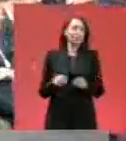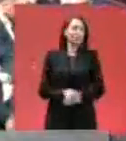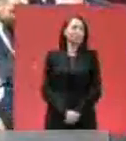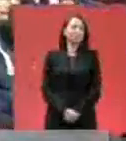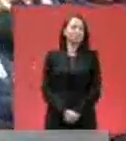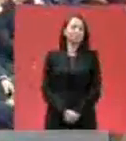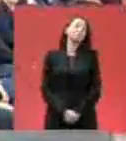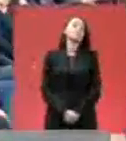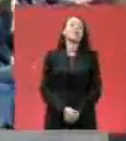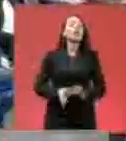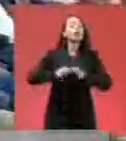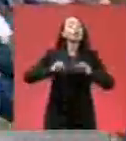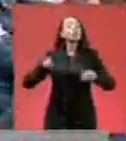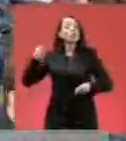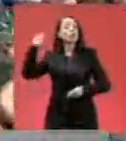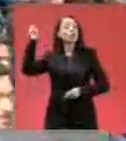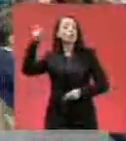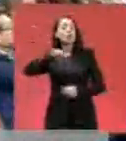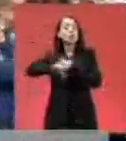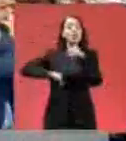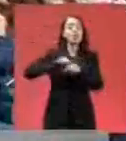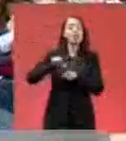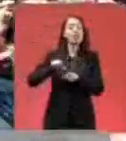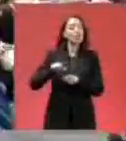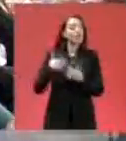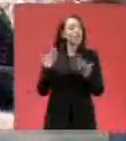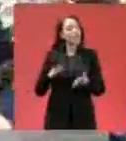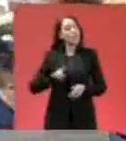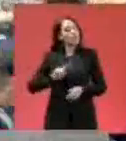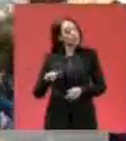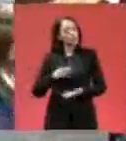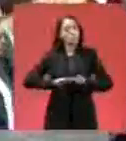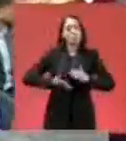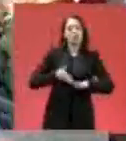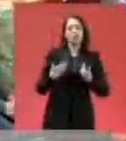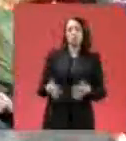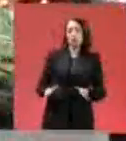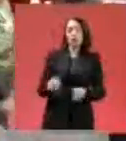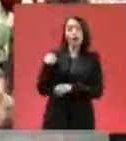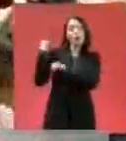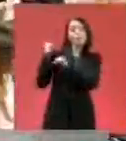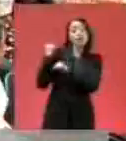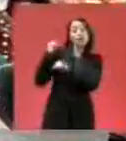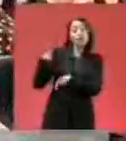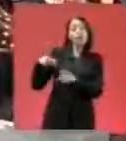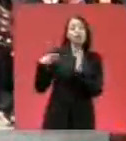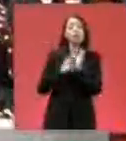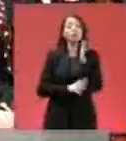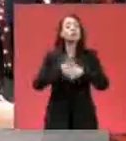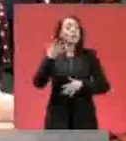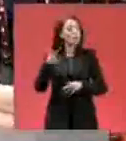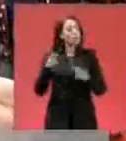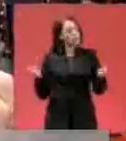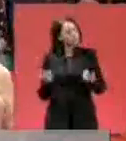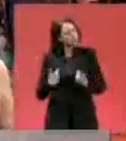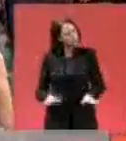Η μεγάλη ιστορική πολιτική αλλαγή έχει ήδη γίνει πράξη από το Γενάρη του 2015.